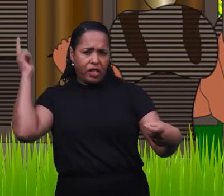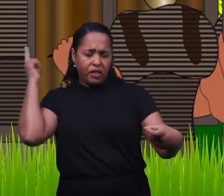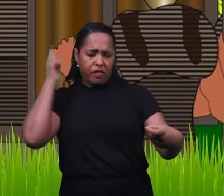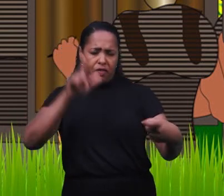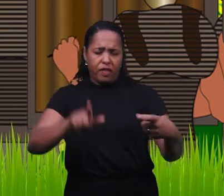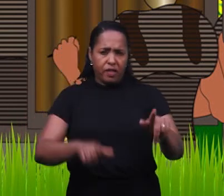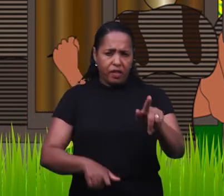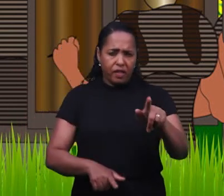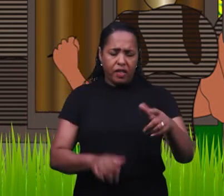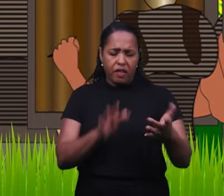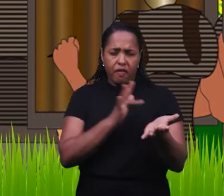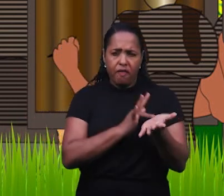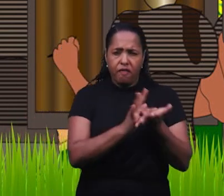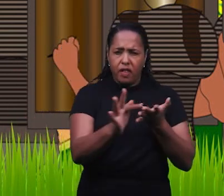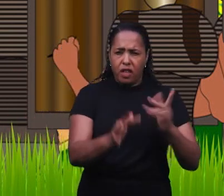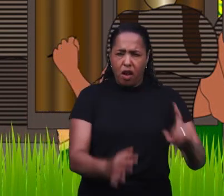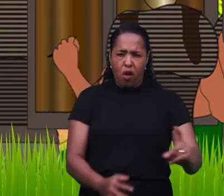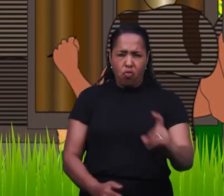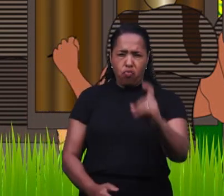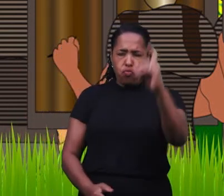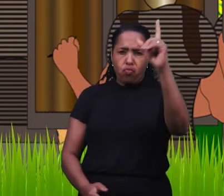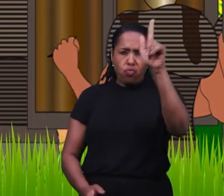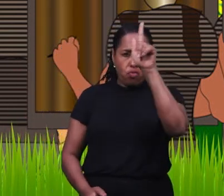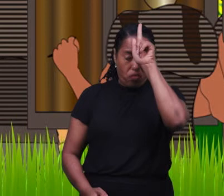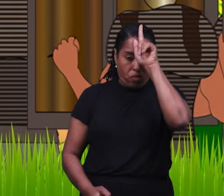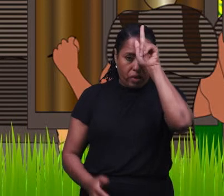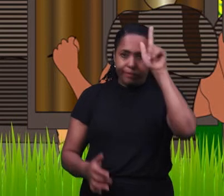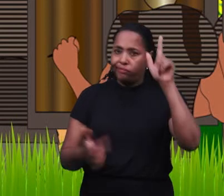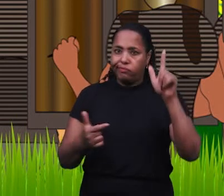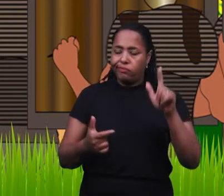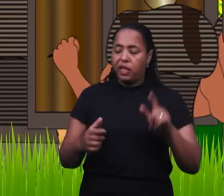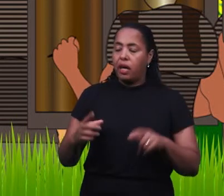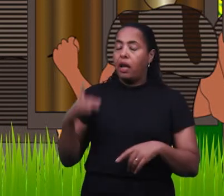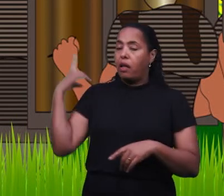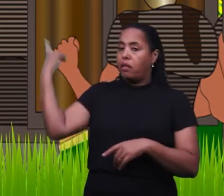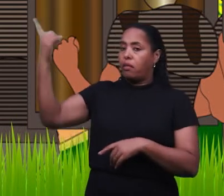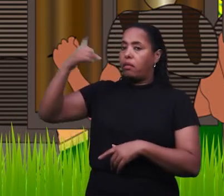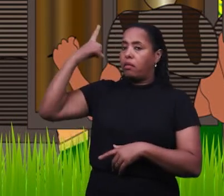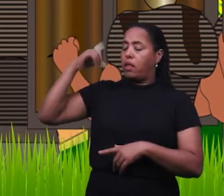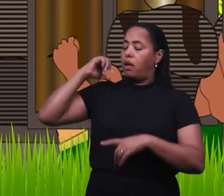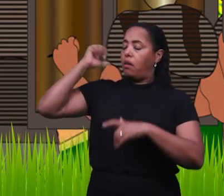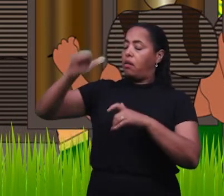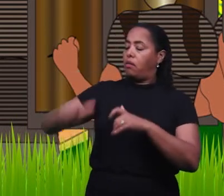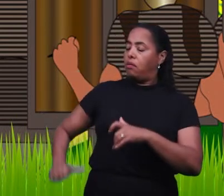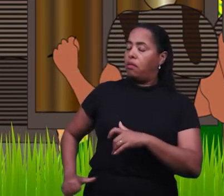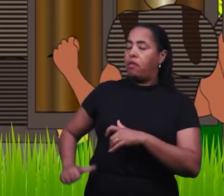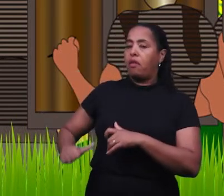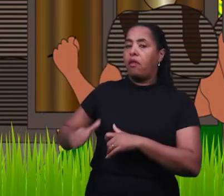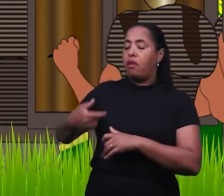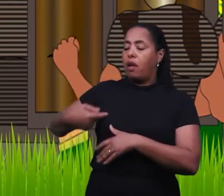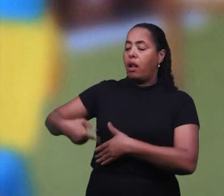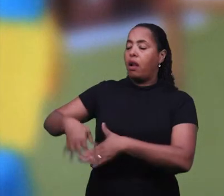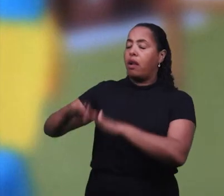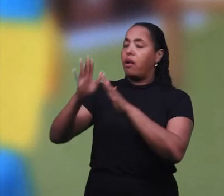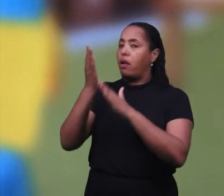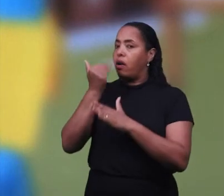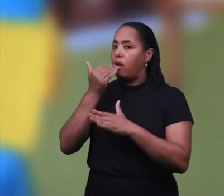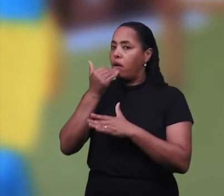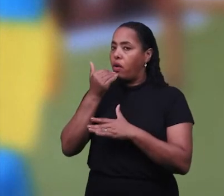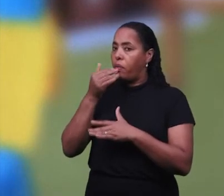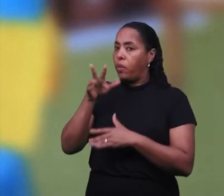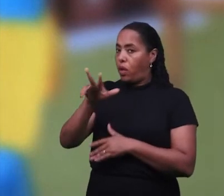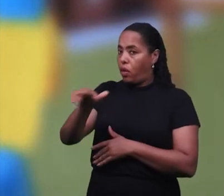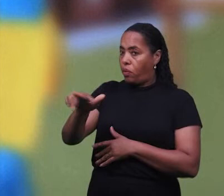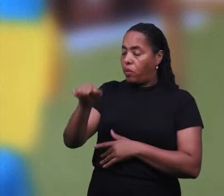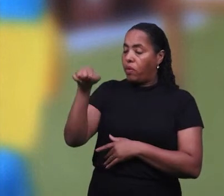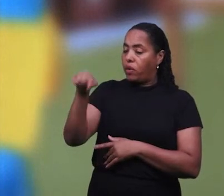vaincre le géant, le Philistin appelé Goliath. Quand David il arrive